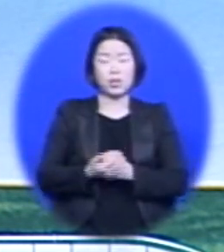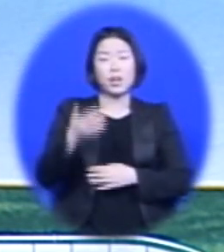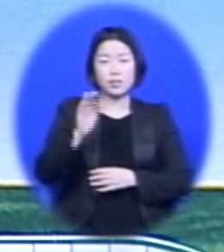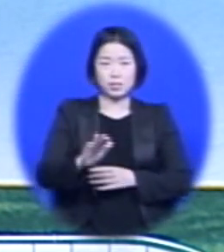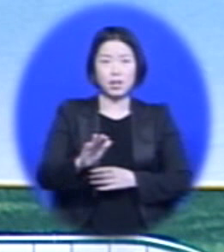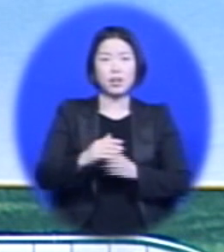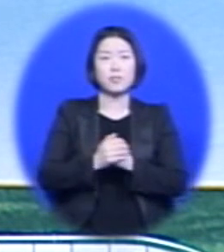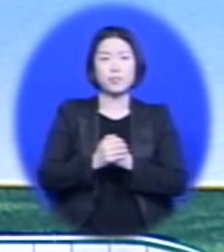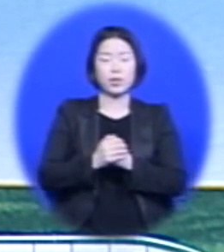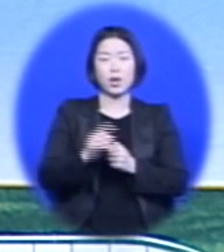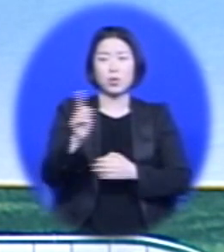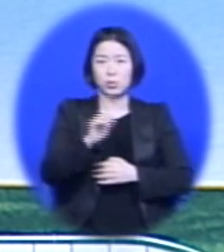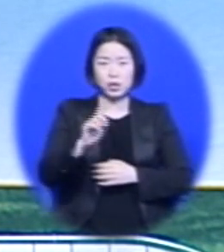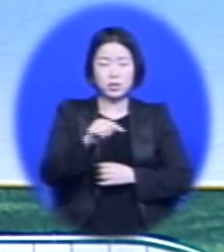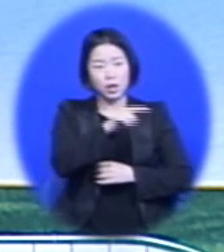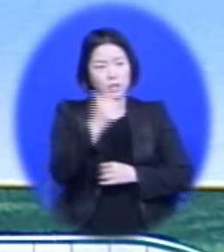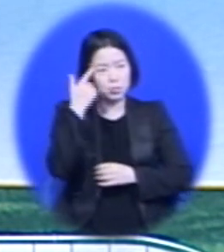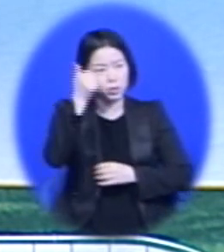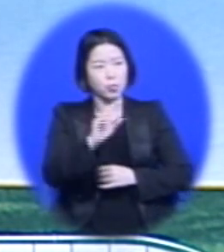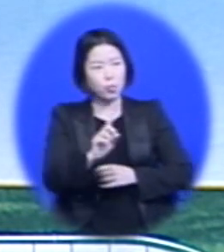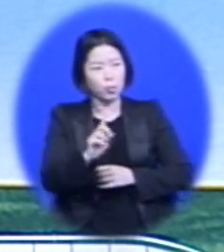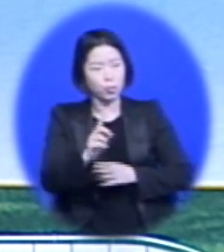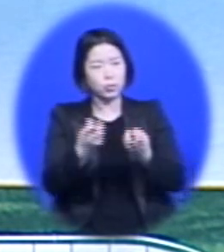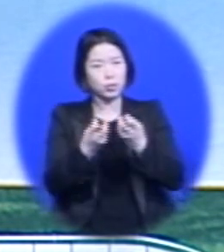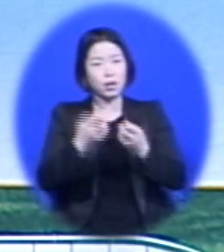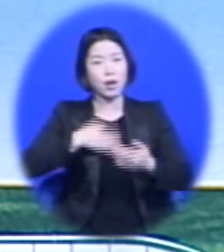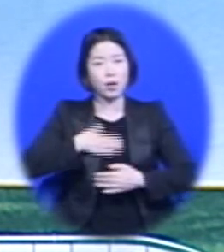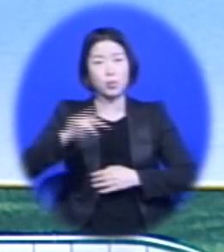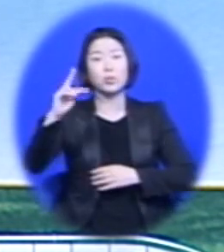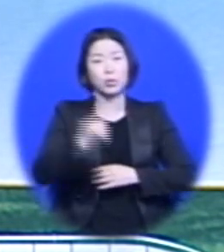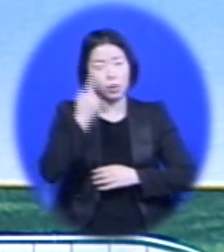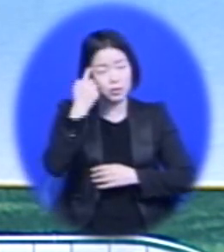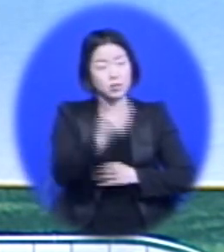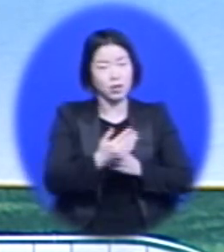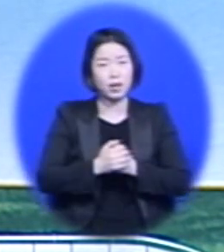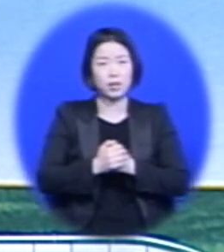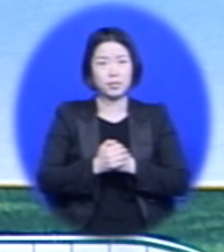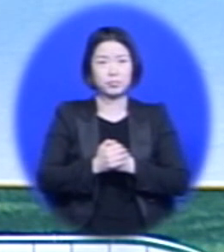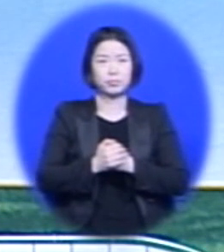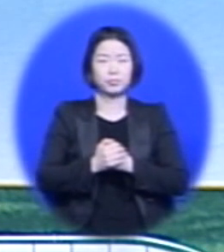근데 아니 도대체 목사님이 어떻게 알고 돌아오셨냐 말입니다.